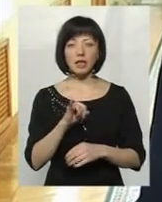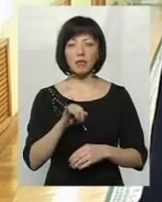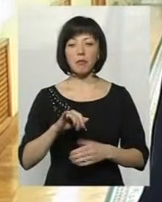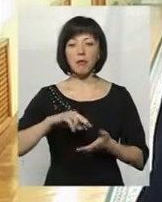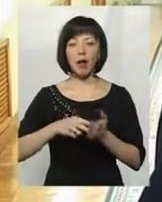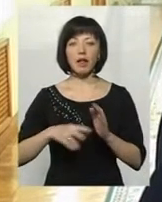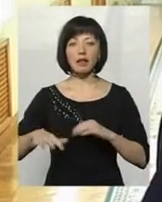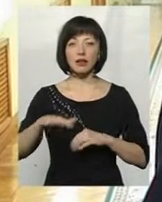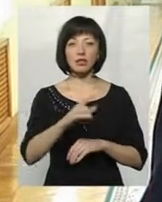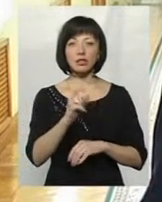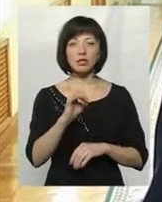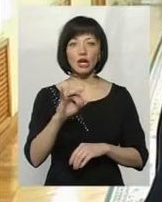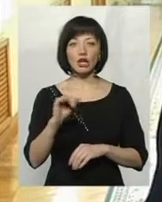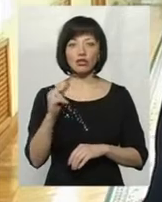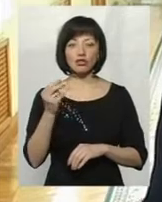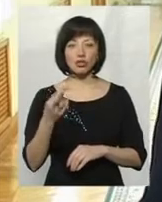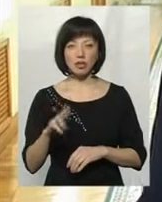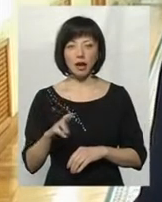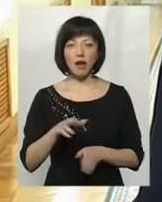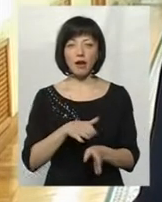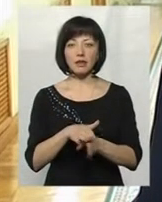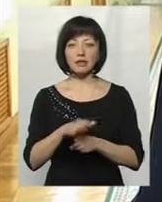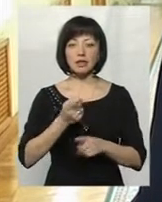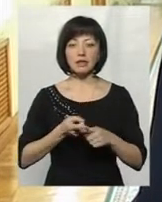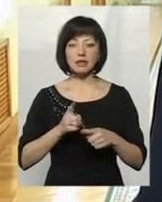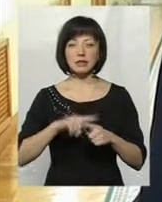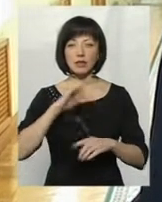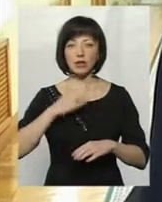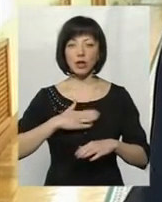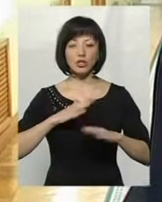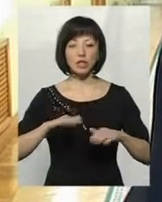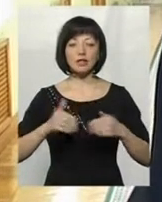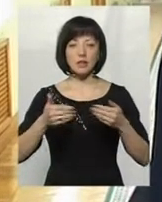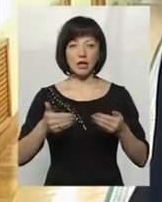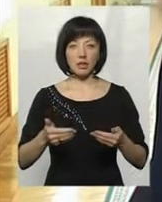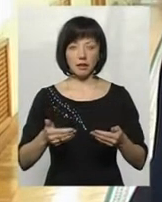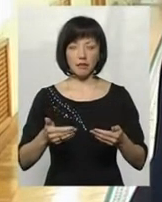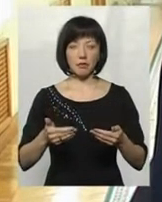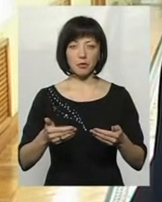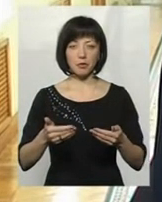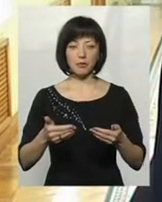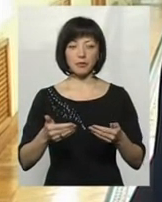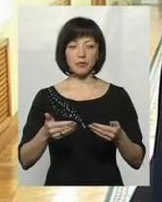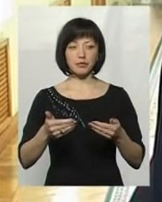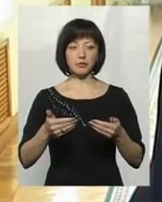Безумовно, реалізація цих наших ініціатив, вона